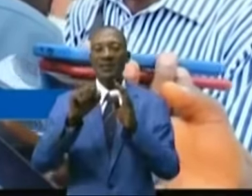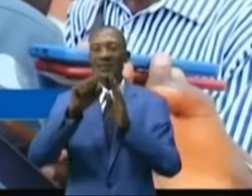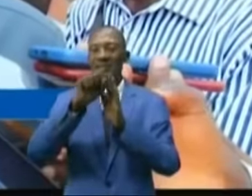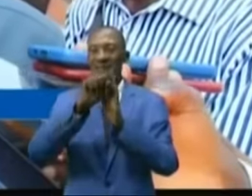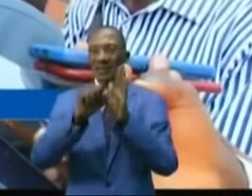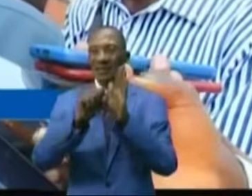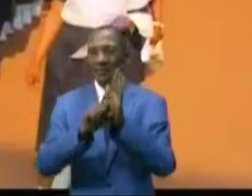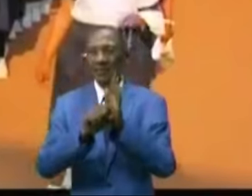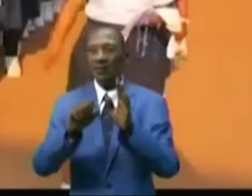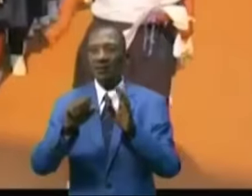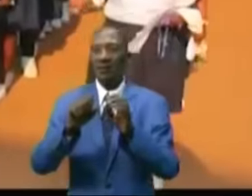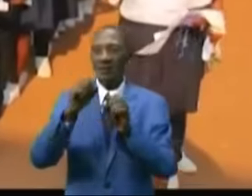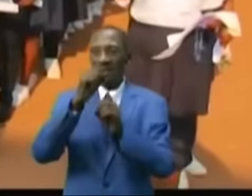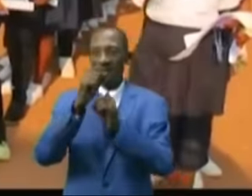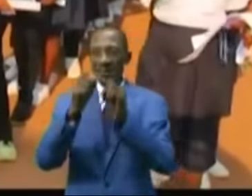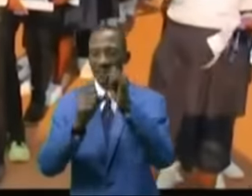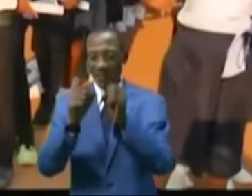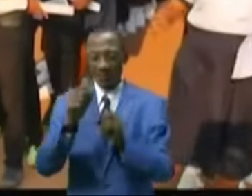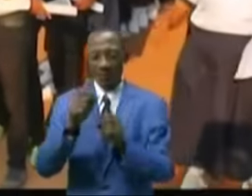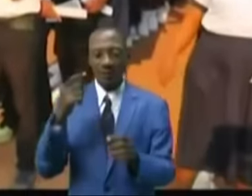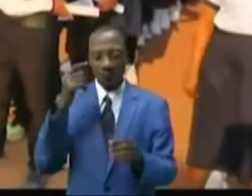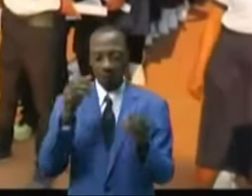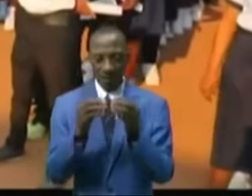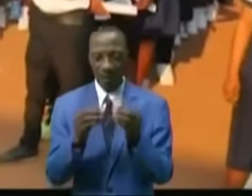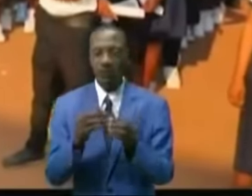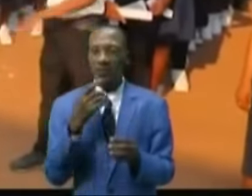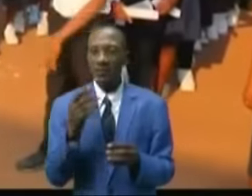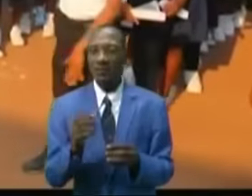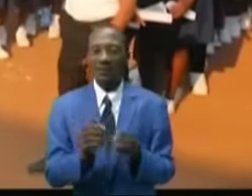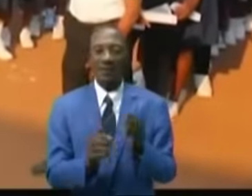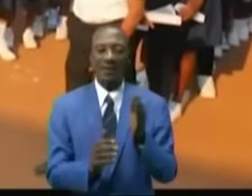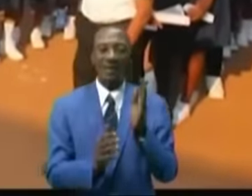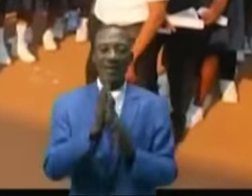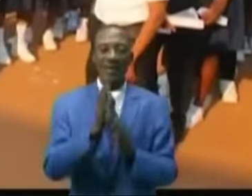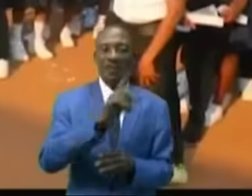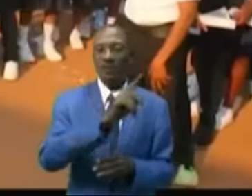inscrites à cette session s'estiment à 15